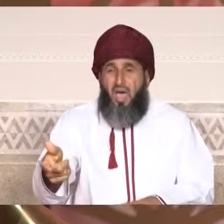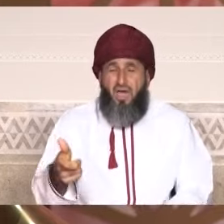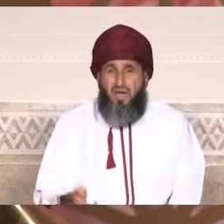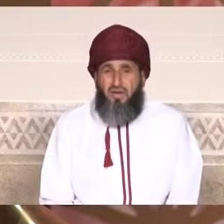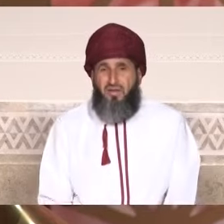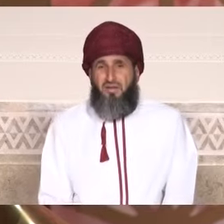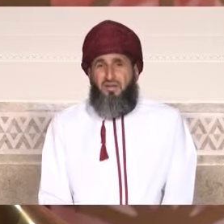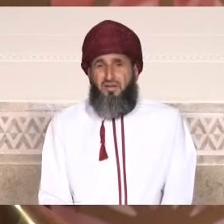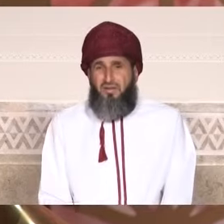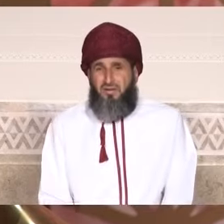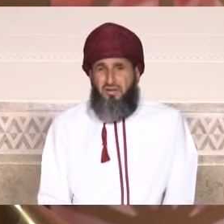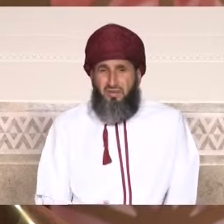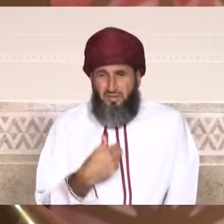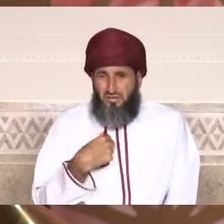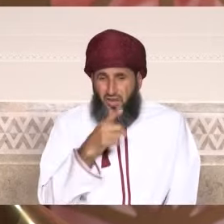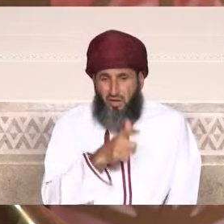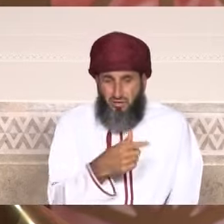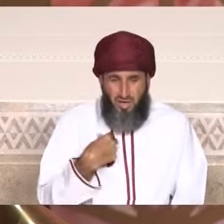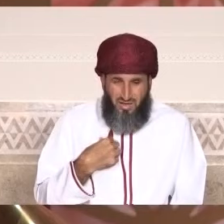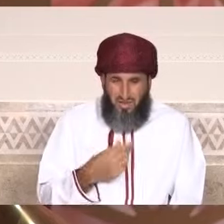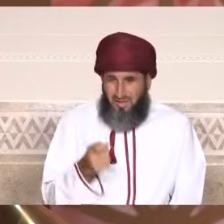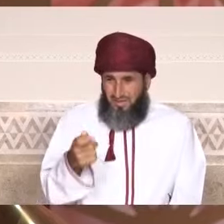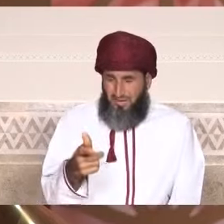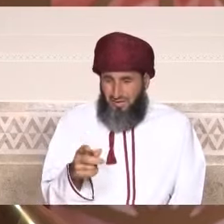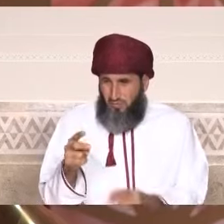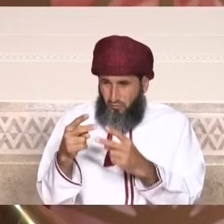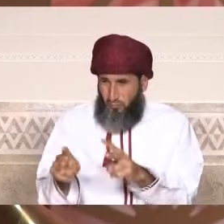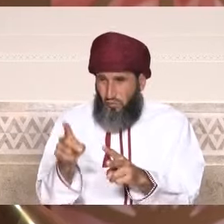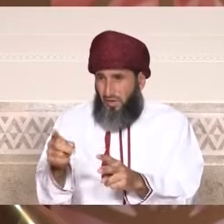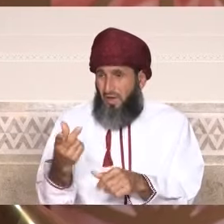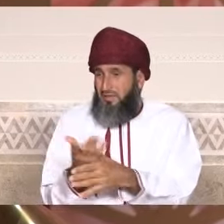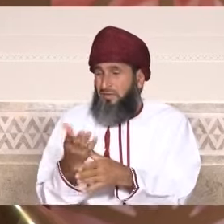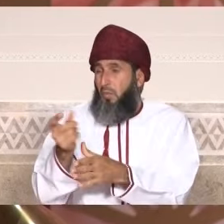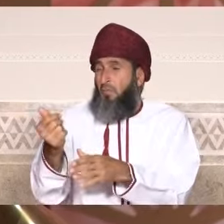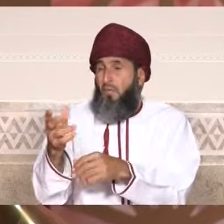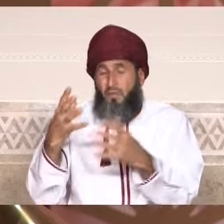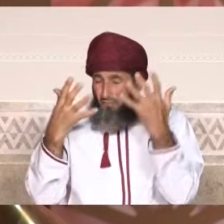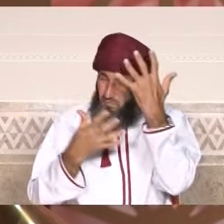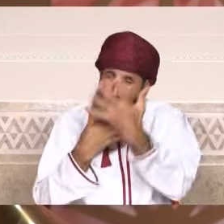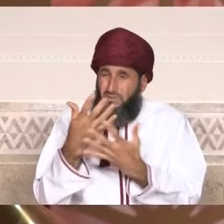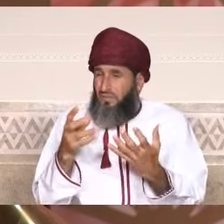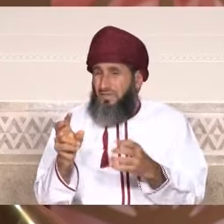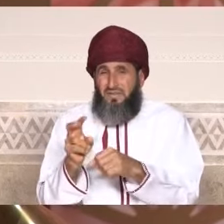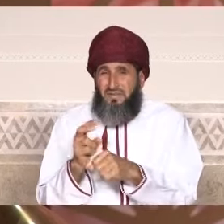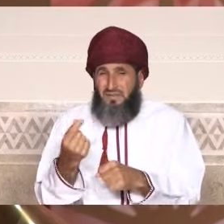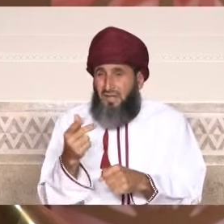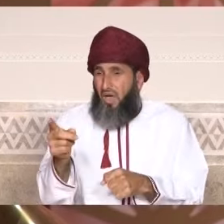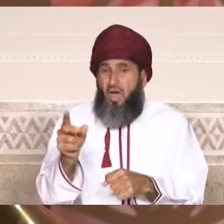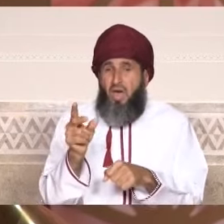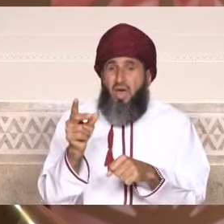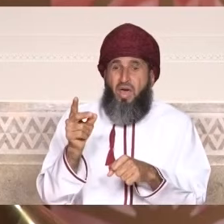ولا يخبره أنها من عنده. نعم. هل تقبل أن تسدد بها ما